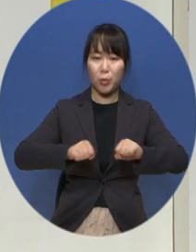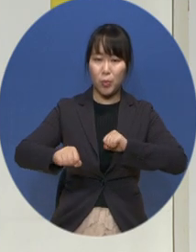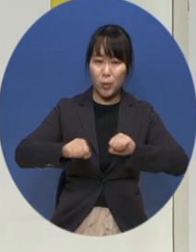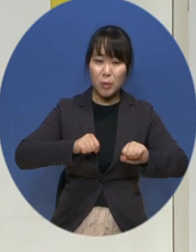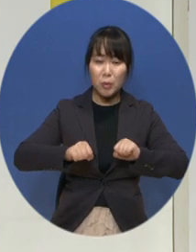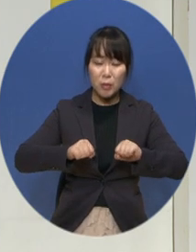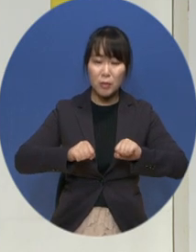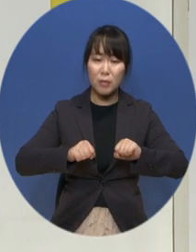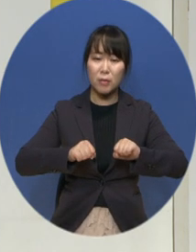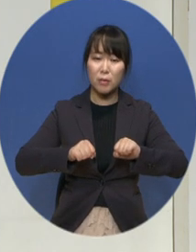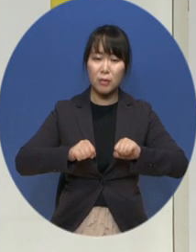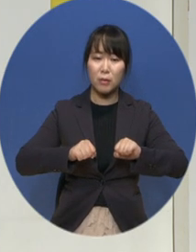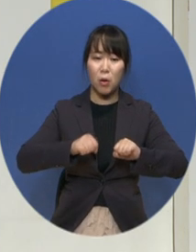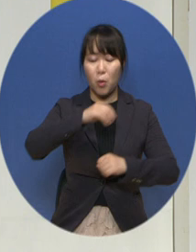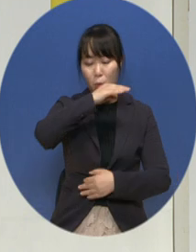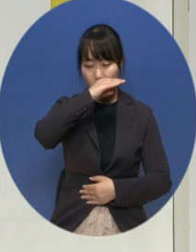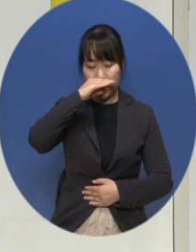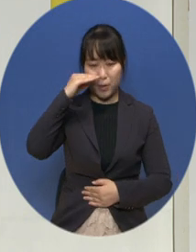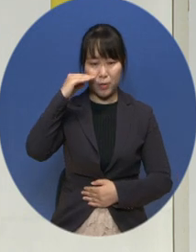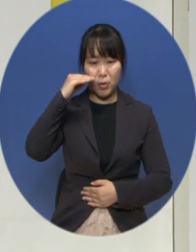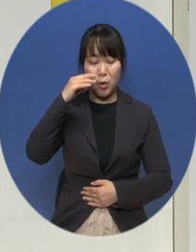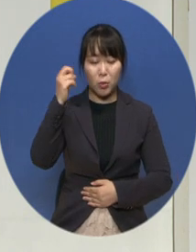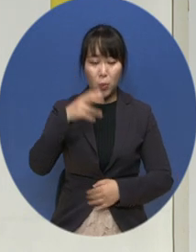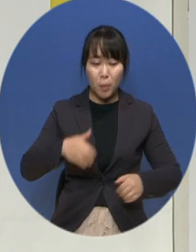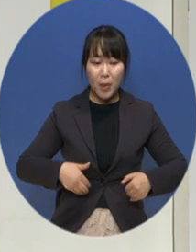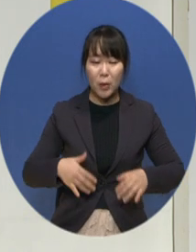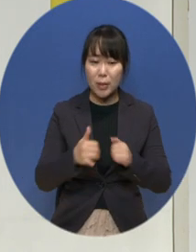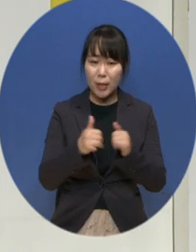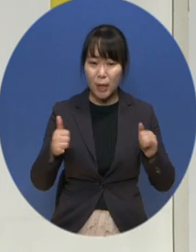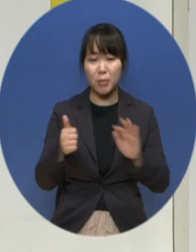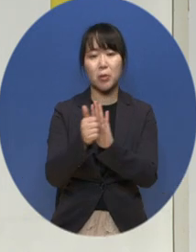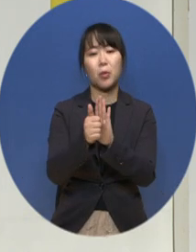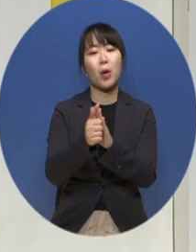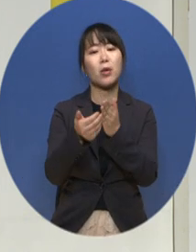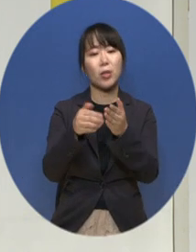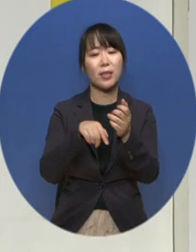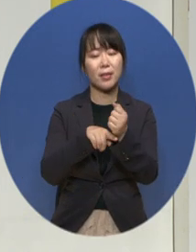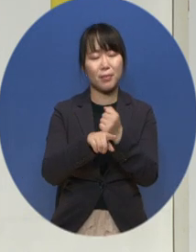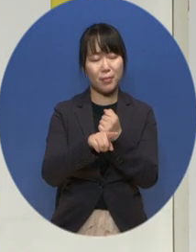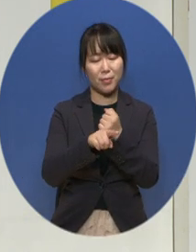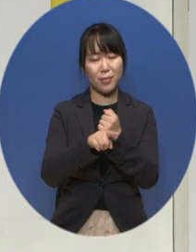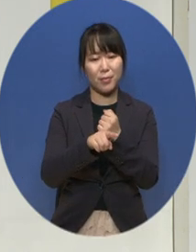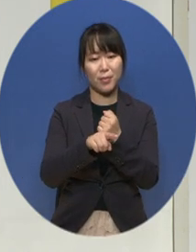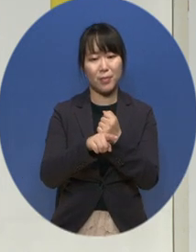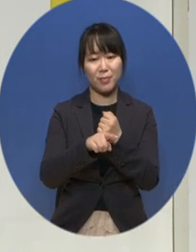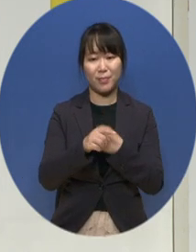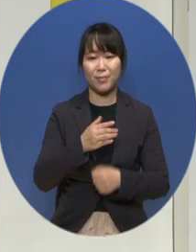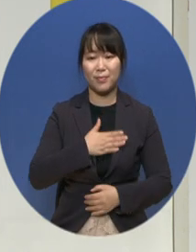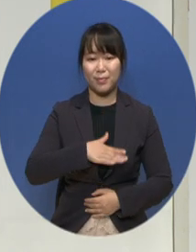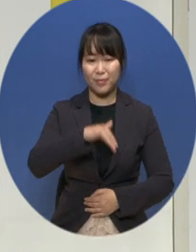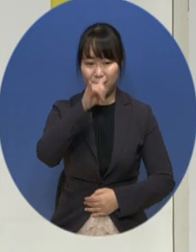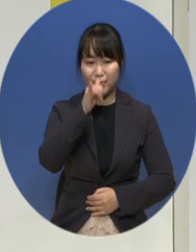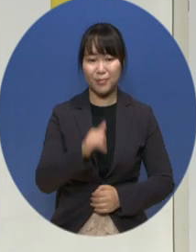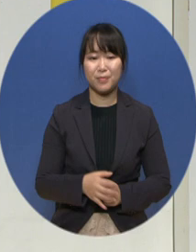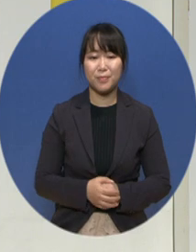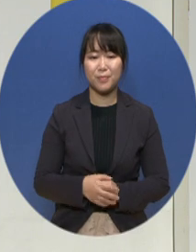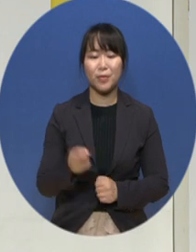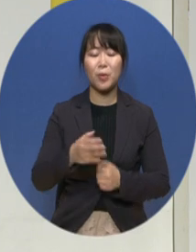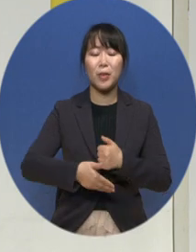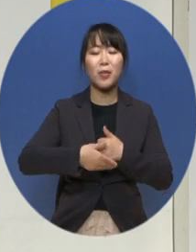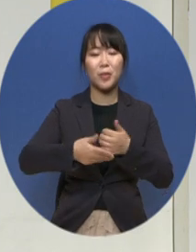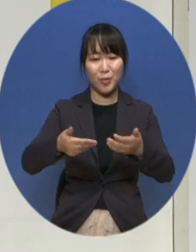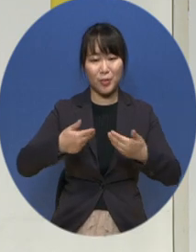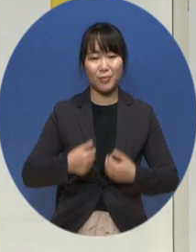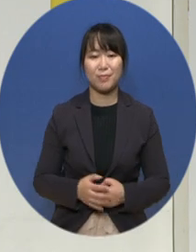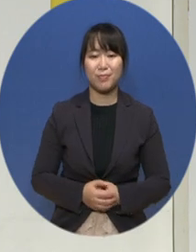활동을 외로운데 노 필요한데 써라 라는 뜻으로 그 날았습니다 이렇게 격려 해